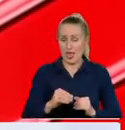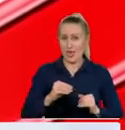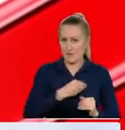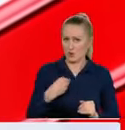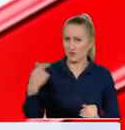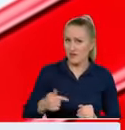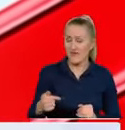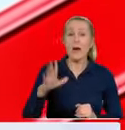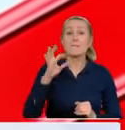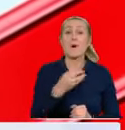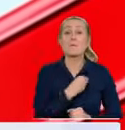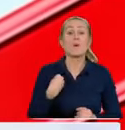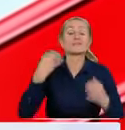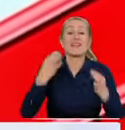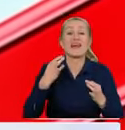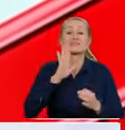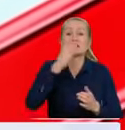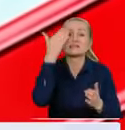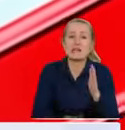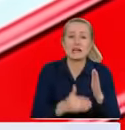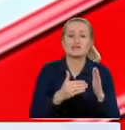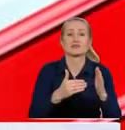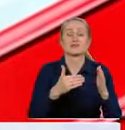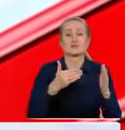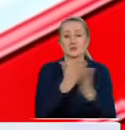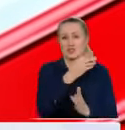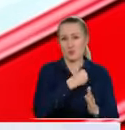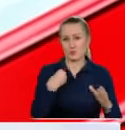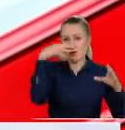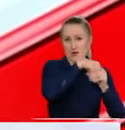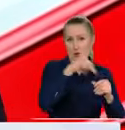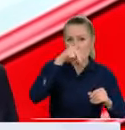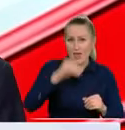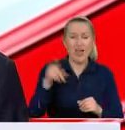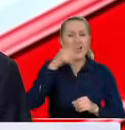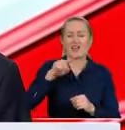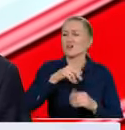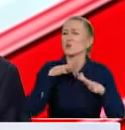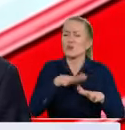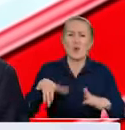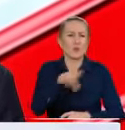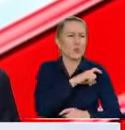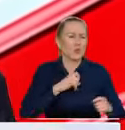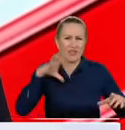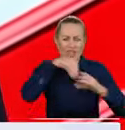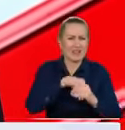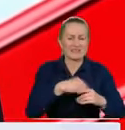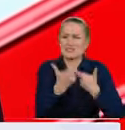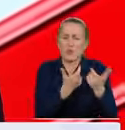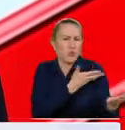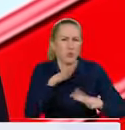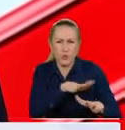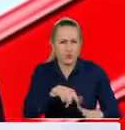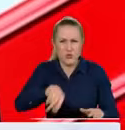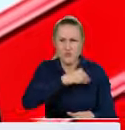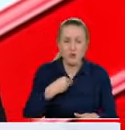Polska na tym w tej chwili nie tylko traci, ale będzie traciła coraz więcej. To nie tylko potworne zbiurokratyzowanie Polski. To jest to, że